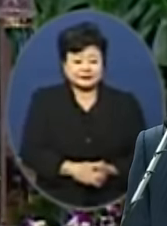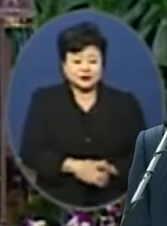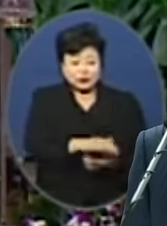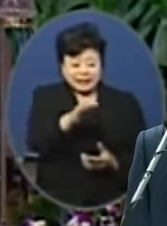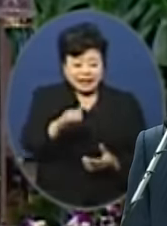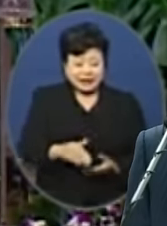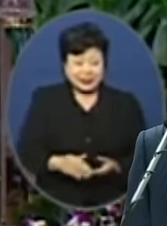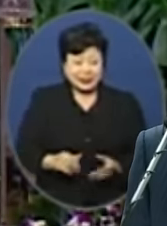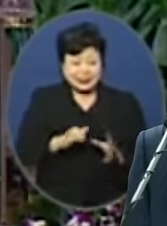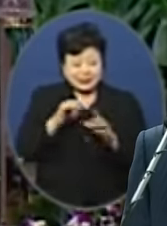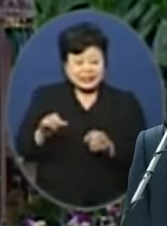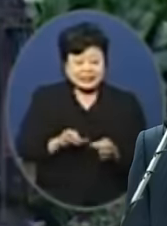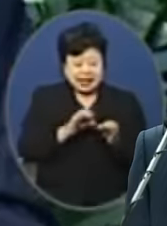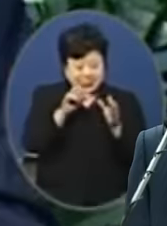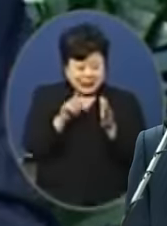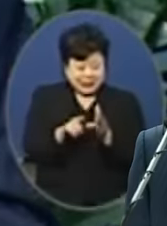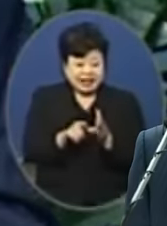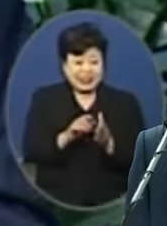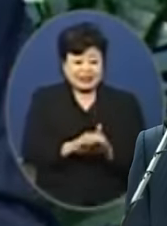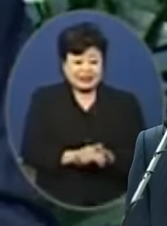우리가 이 세상에 살면서